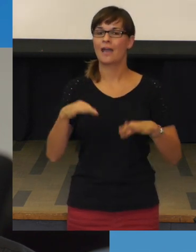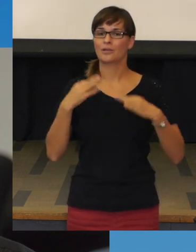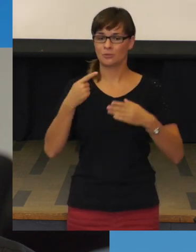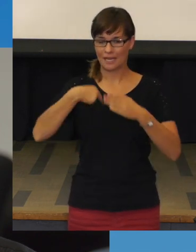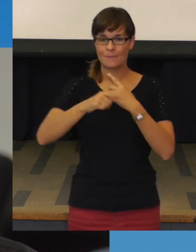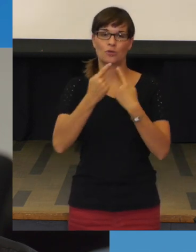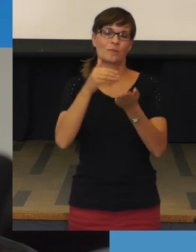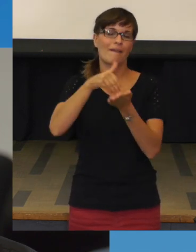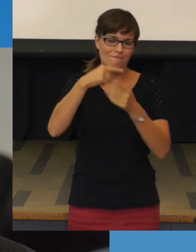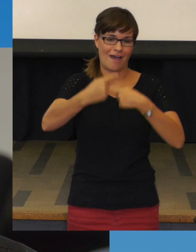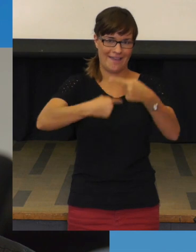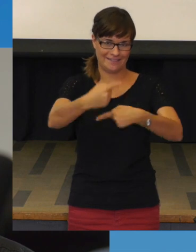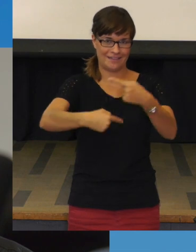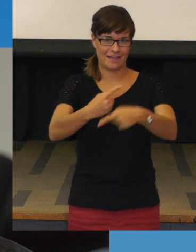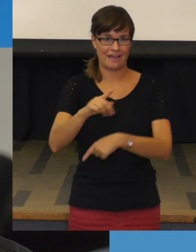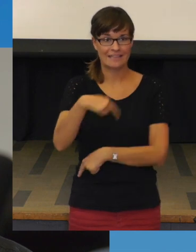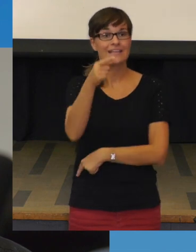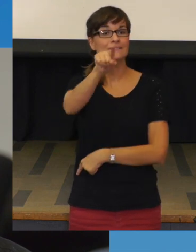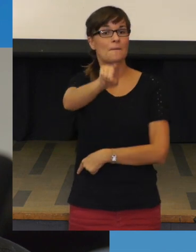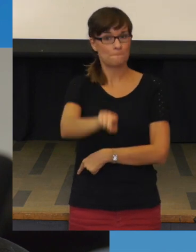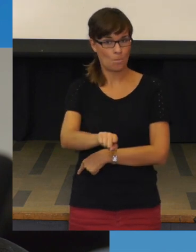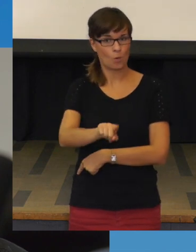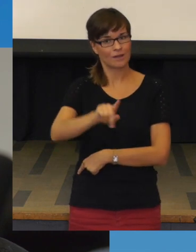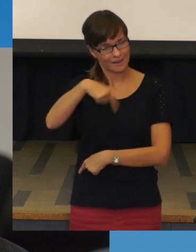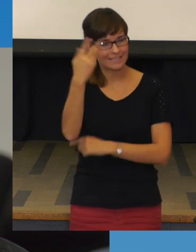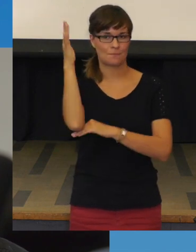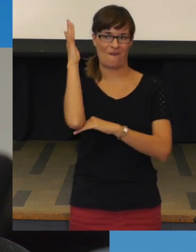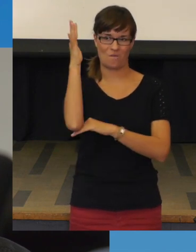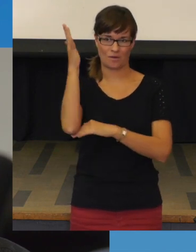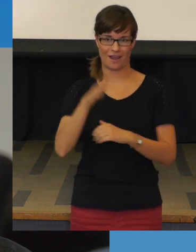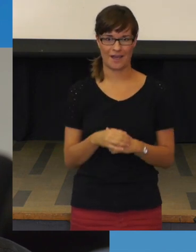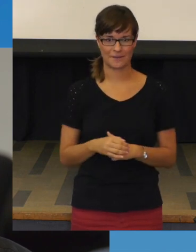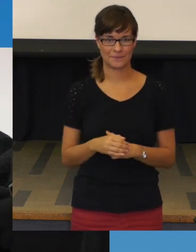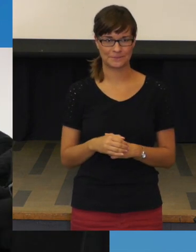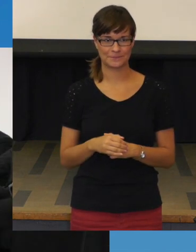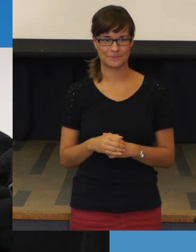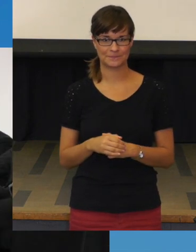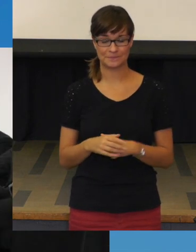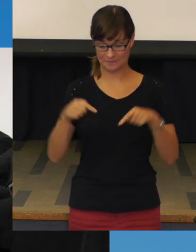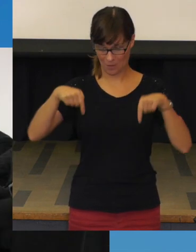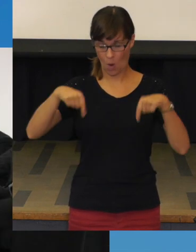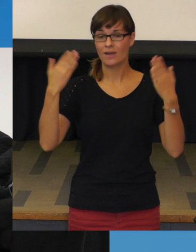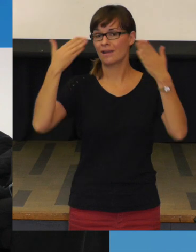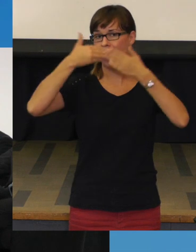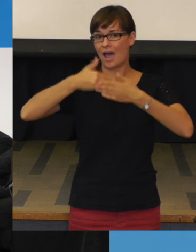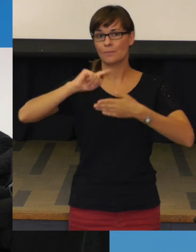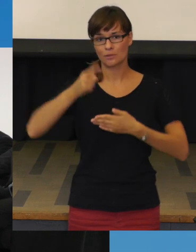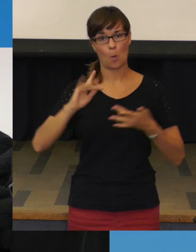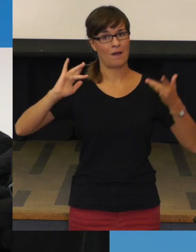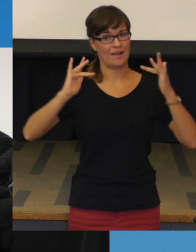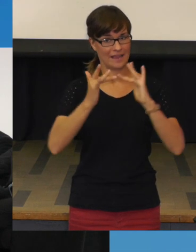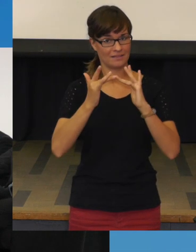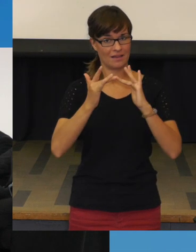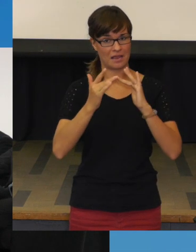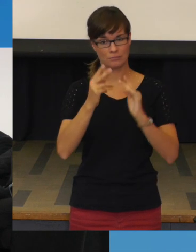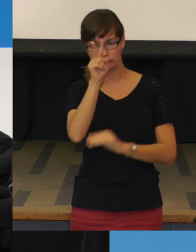Sommerpause ist rum. Jetzt geht es weiter im nächsten Monat, die nächste Veranstaltung. Sie können das Ganze im Internet sehen ab